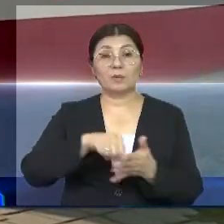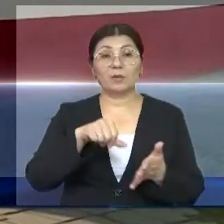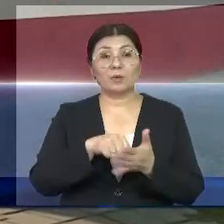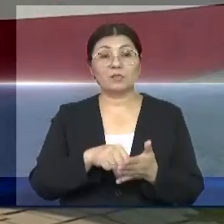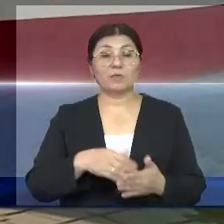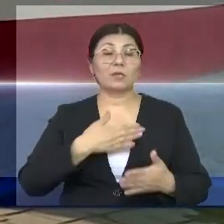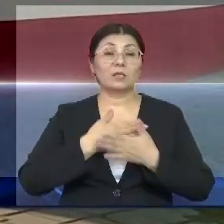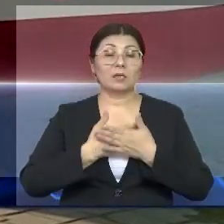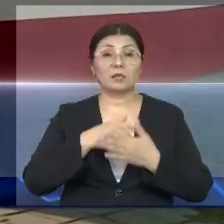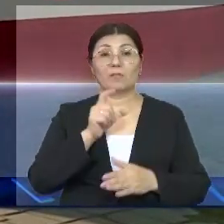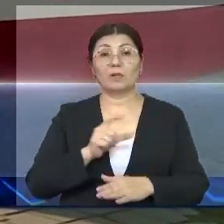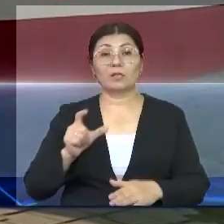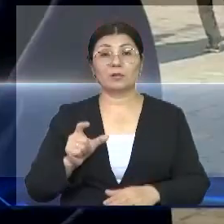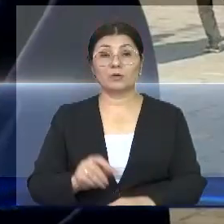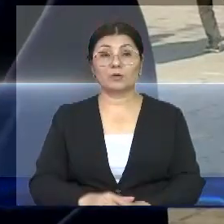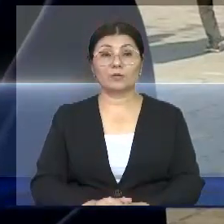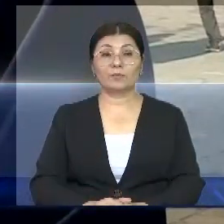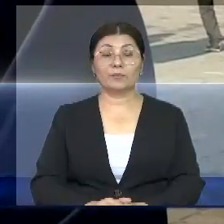участие волонтеры.